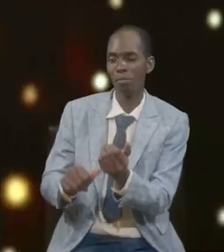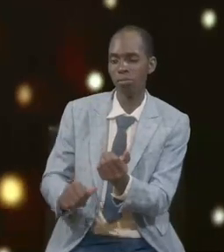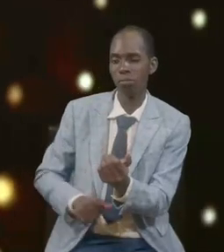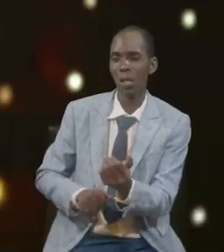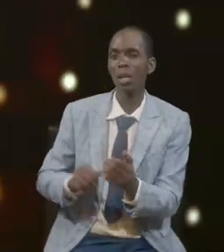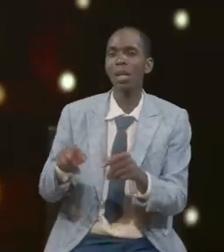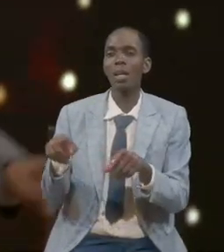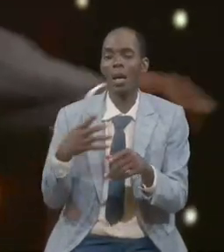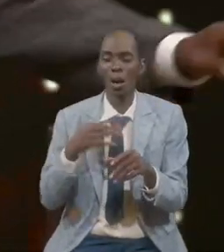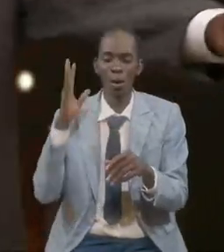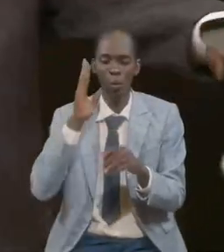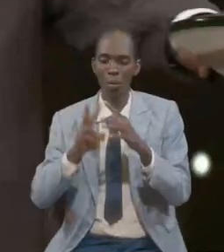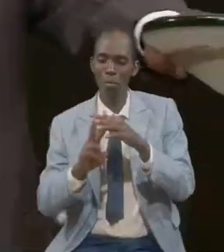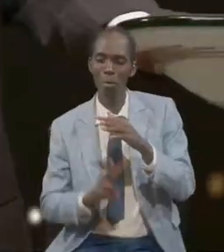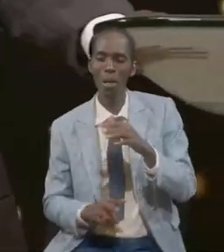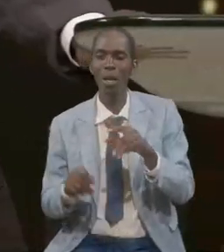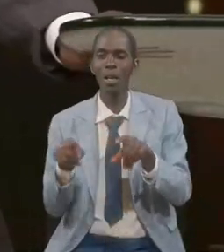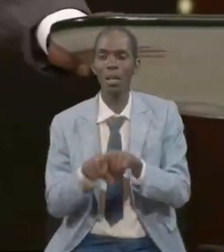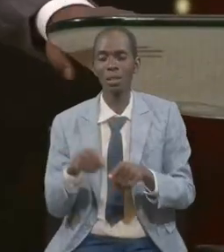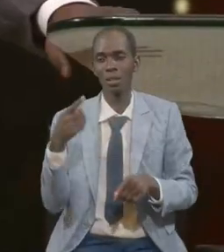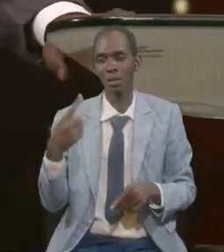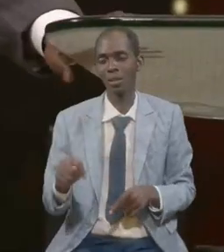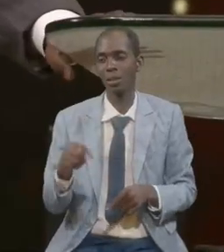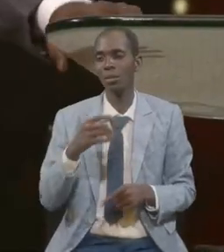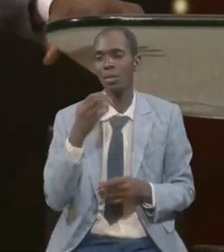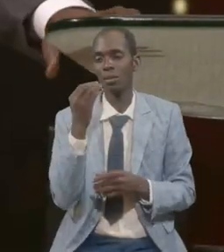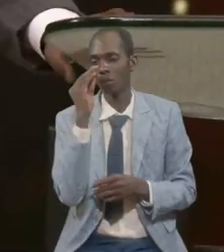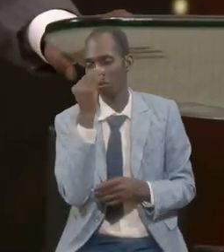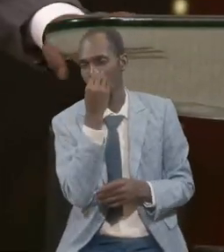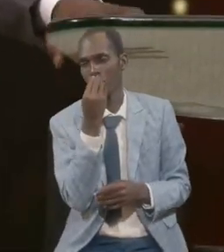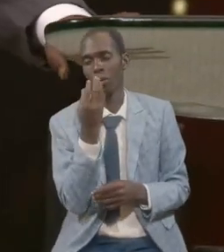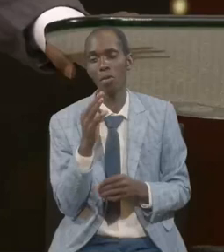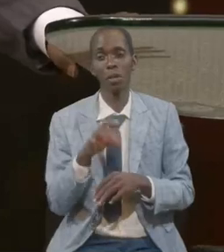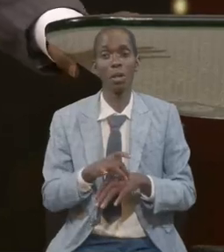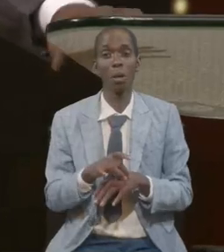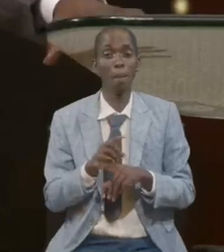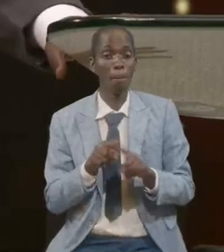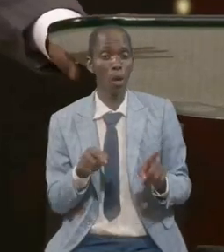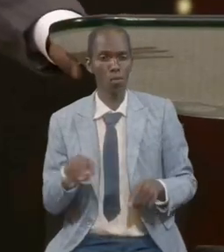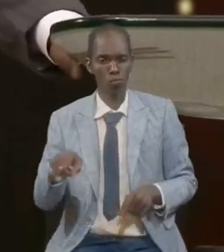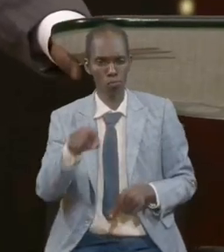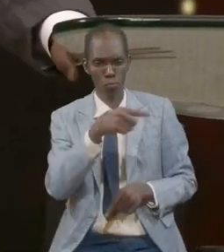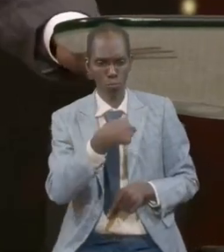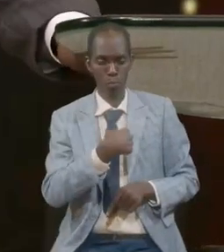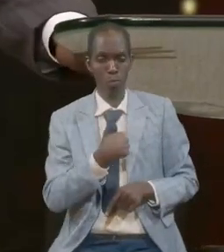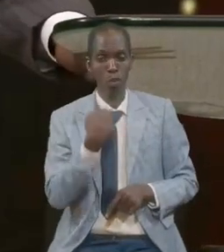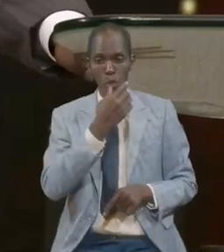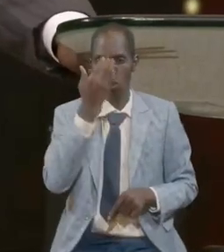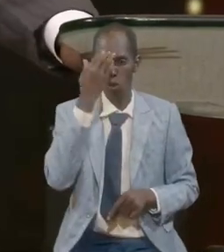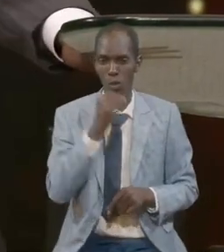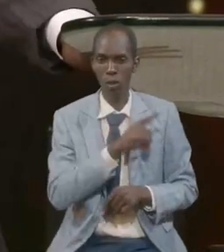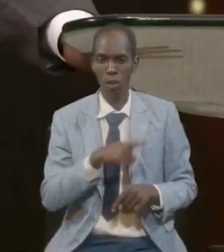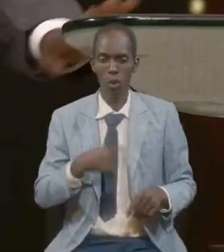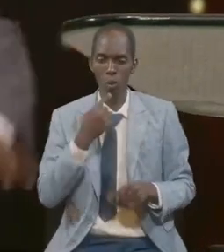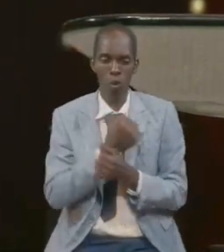la fleur de l'herbe. Mais nous qui connaissons le Seigneur, qui aimons le Seigneur,